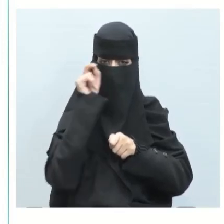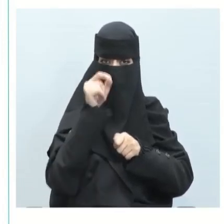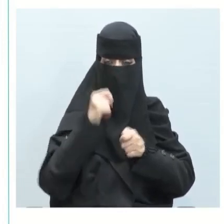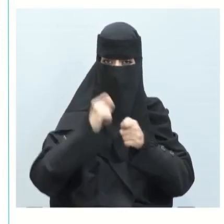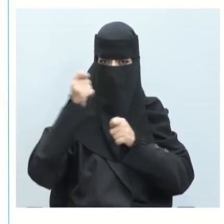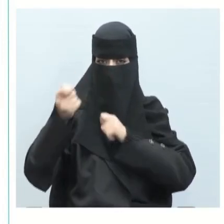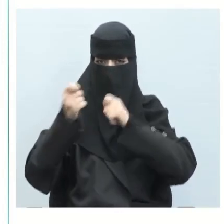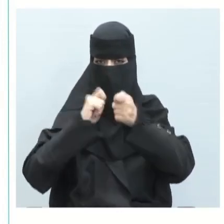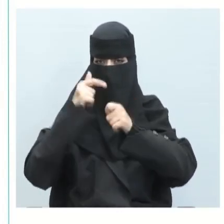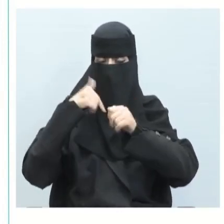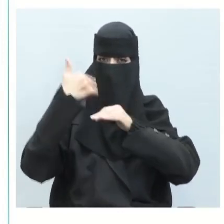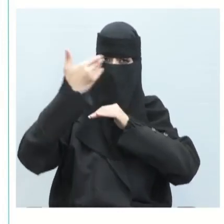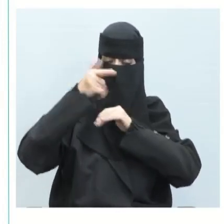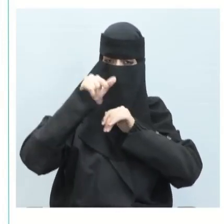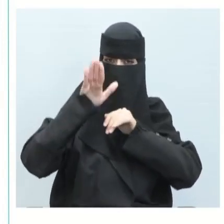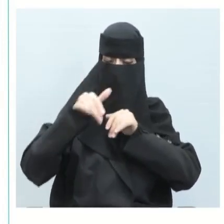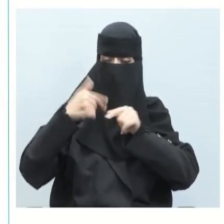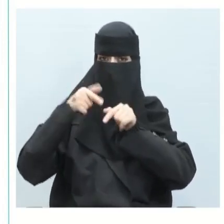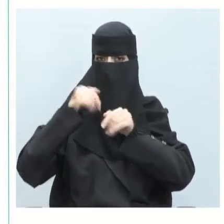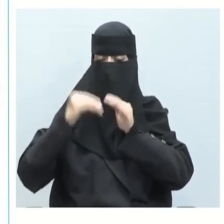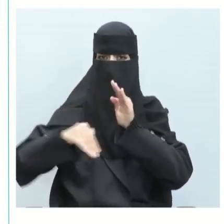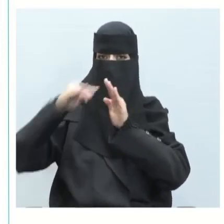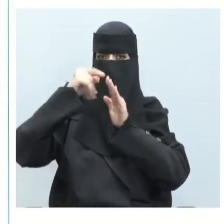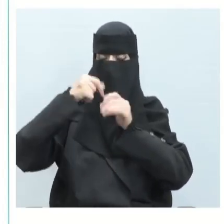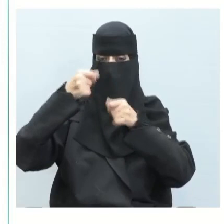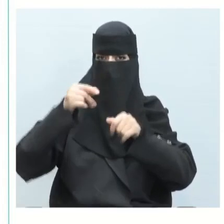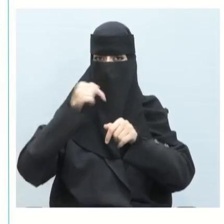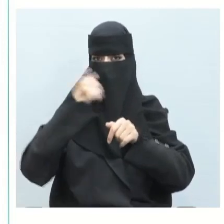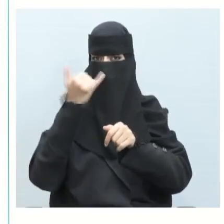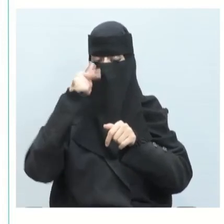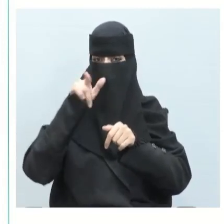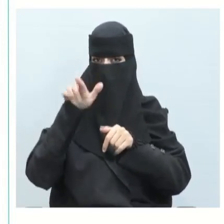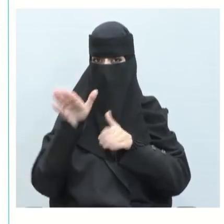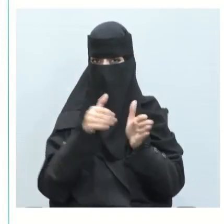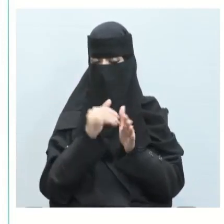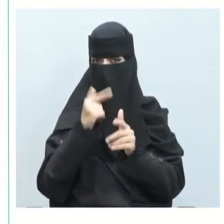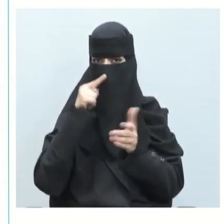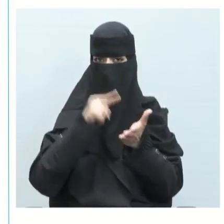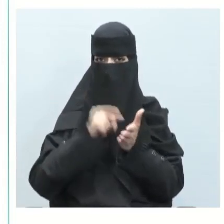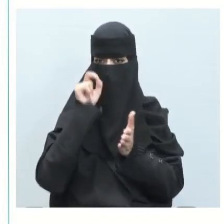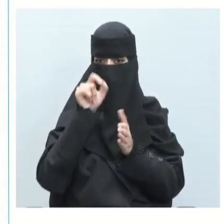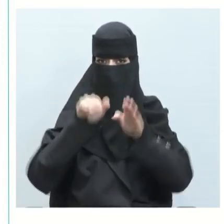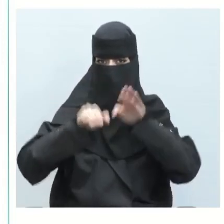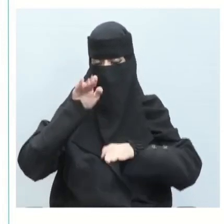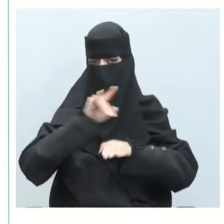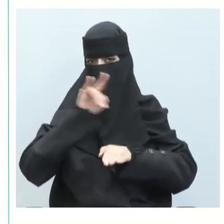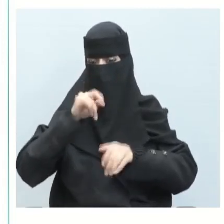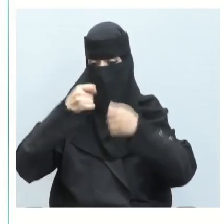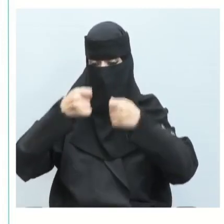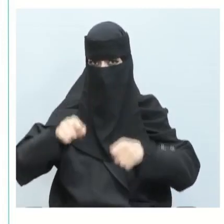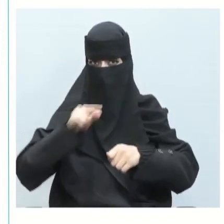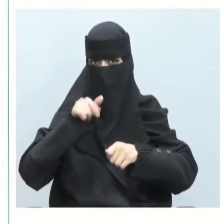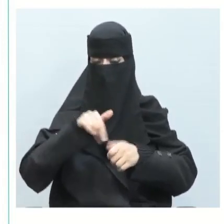جني الارباح اذا بعد ذلك سيكون مرحله الارباح والاهم من ذلك نقطه التعادل تعني عدم الخساره